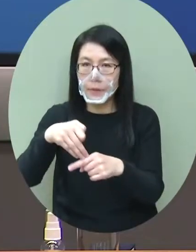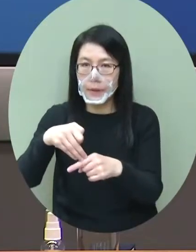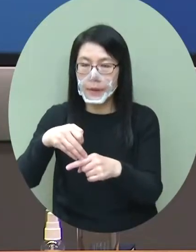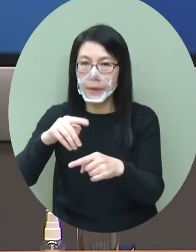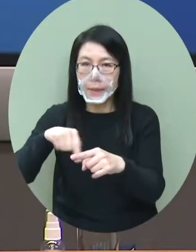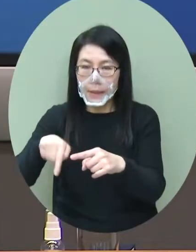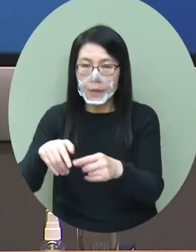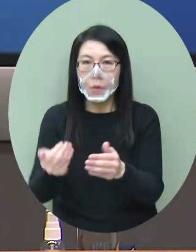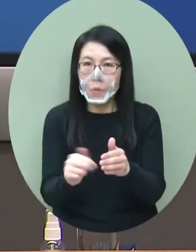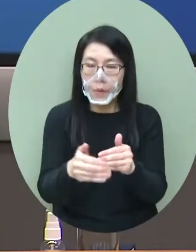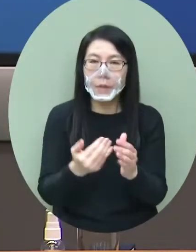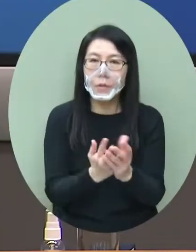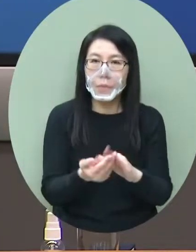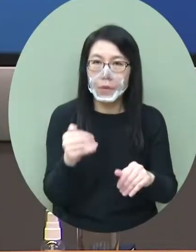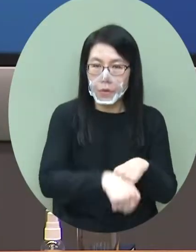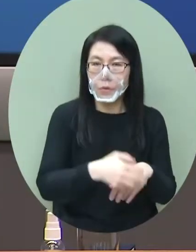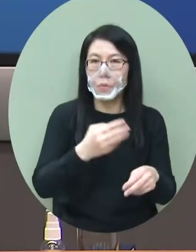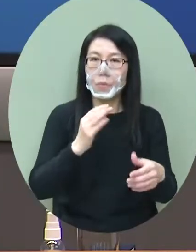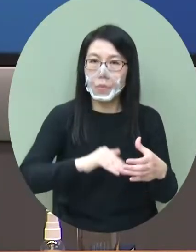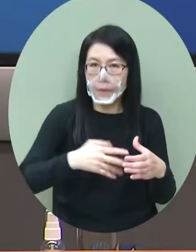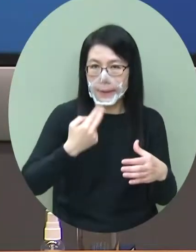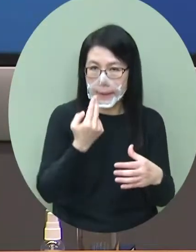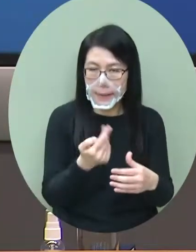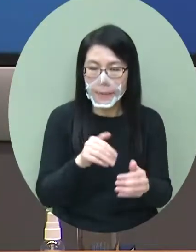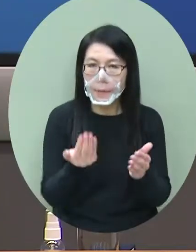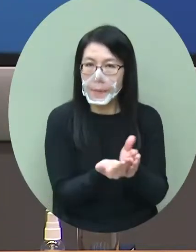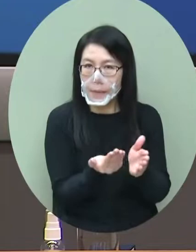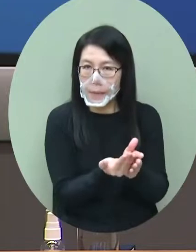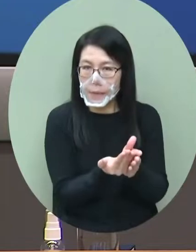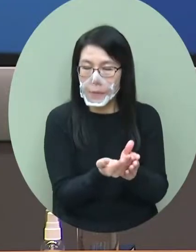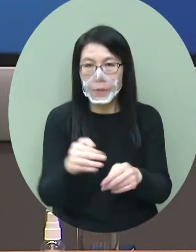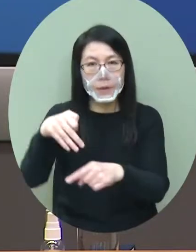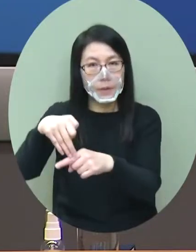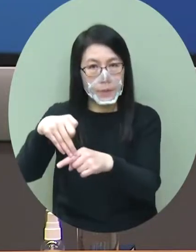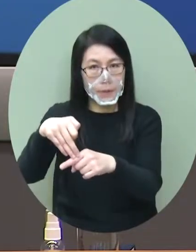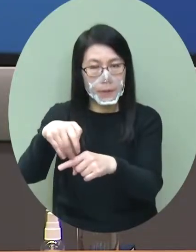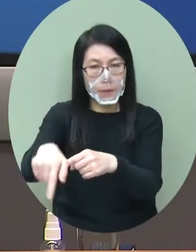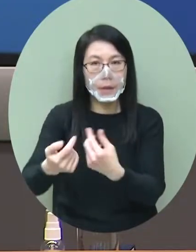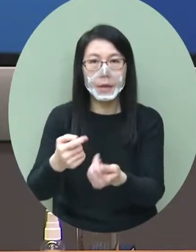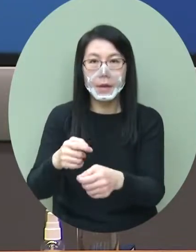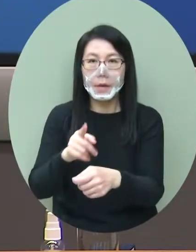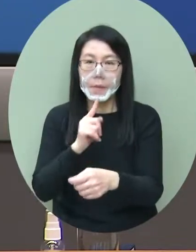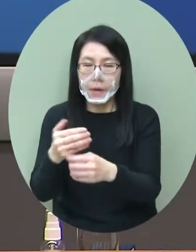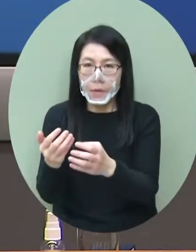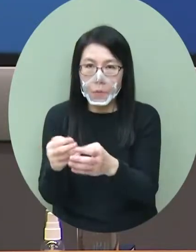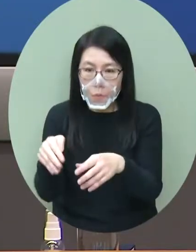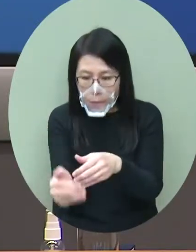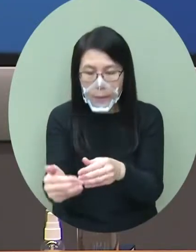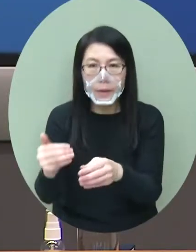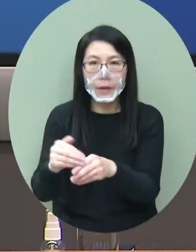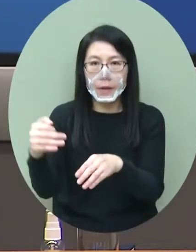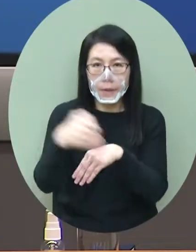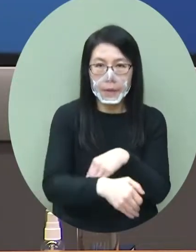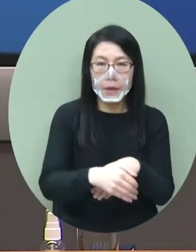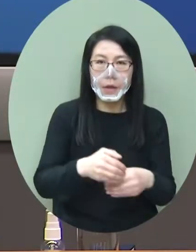大铲湾码头到香港的葵青集装箱码头，以及呢从深圳妈湾港码头